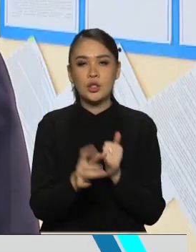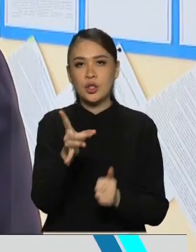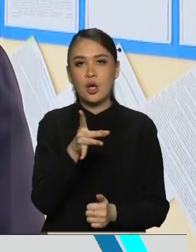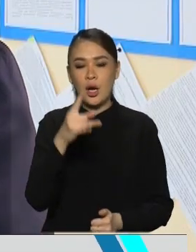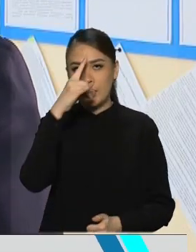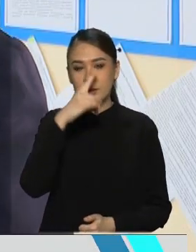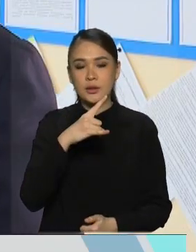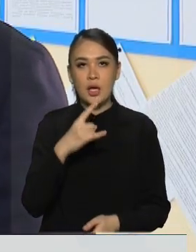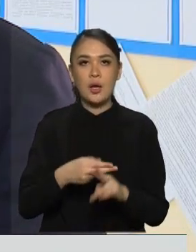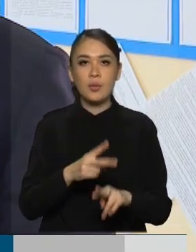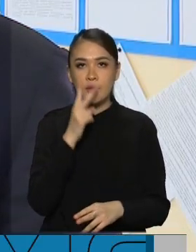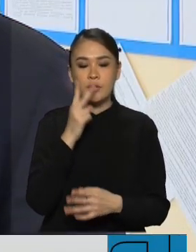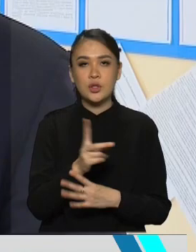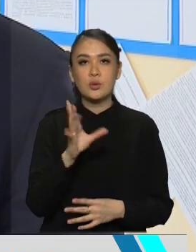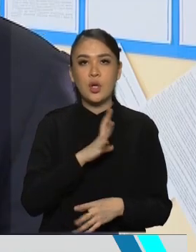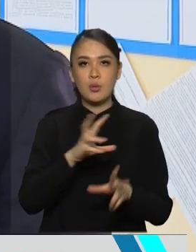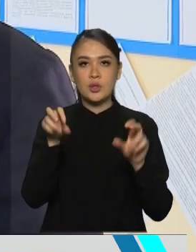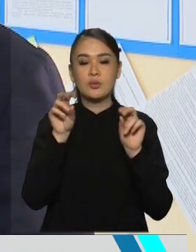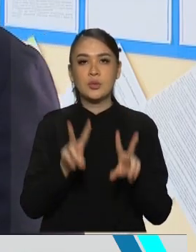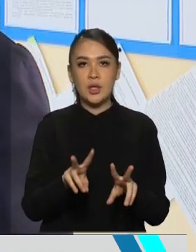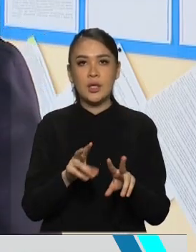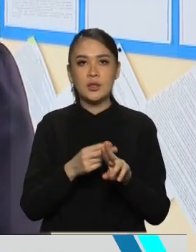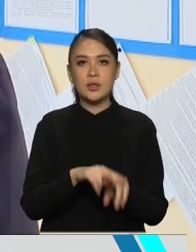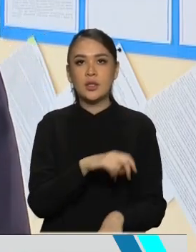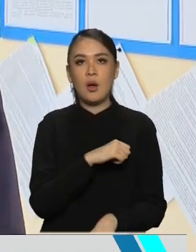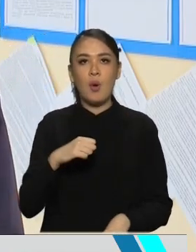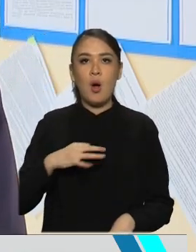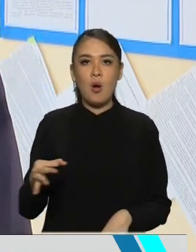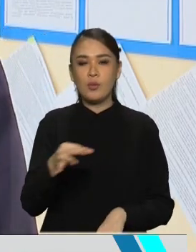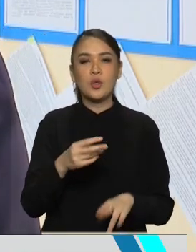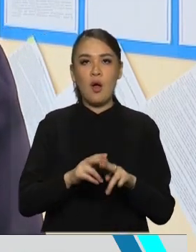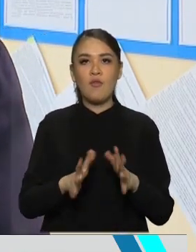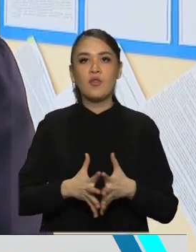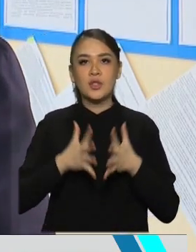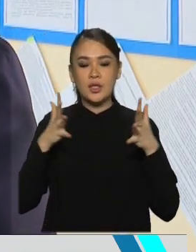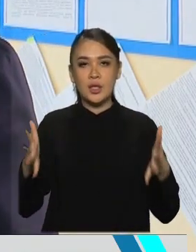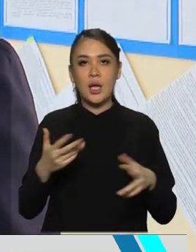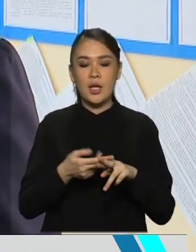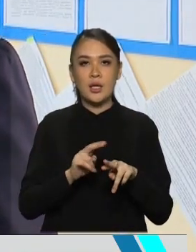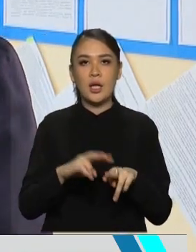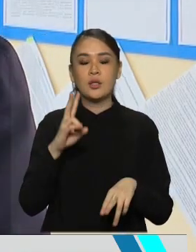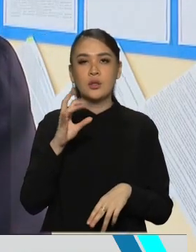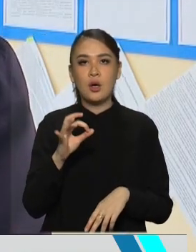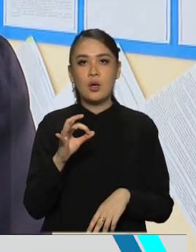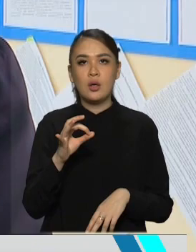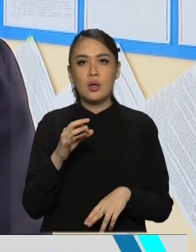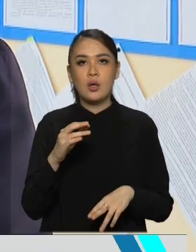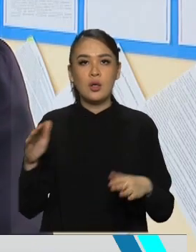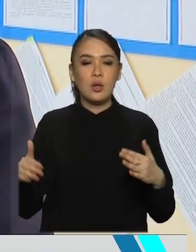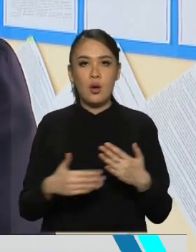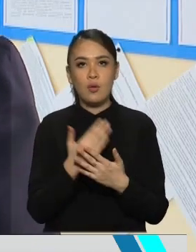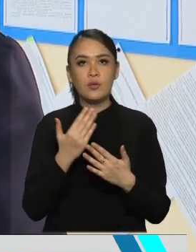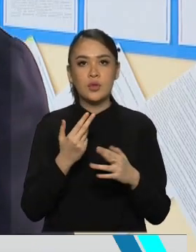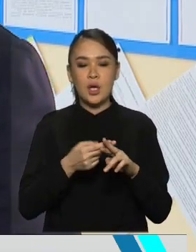Мы видим, что уровень специалистов в самой области тоже высокий. Но есть ряд новых